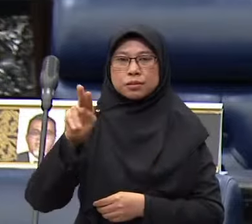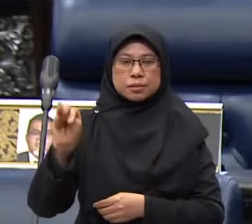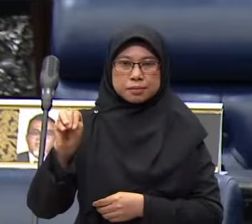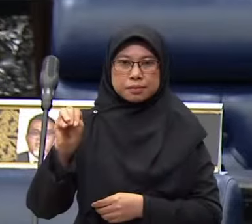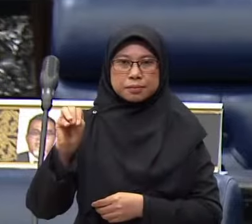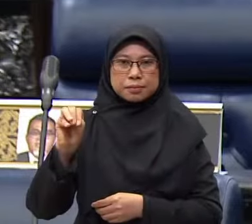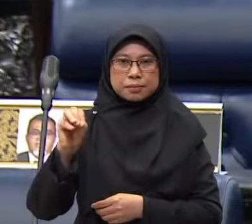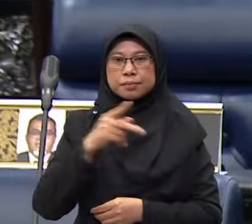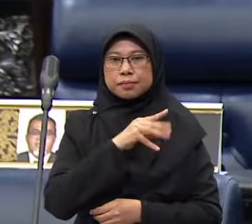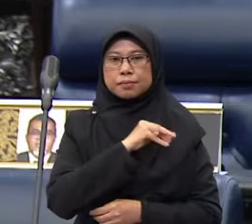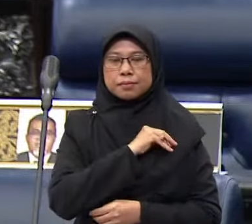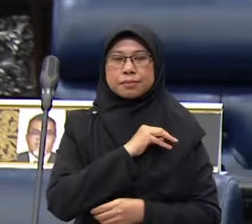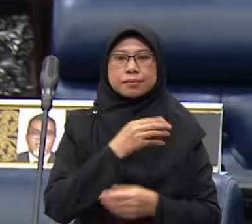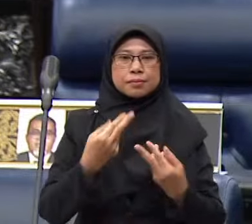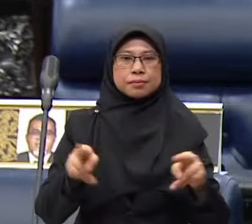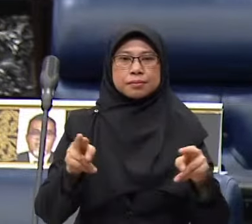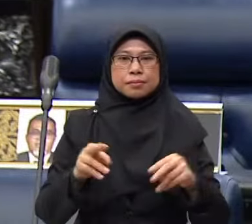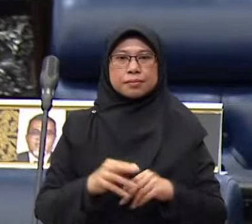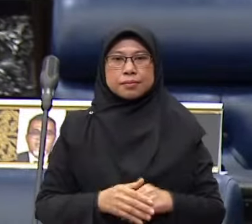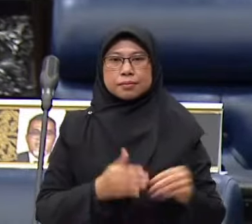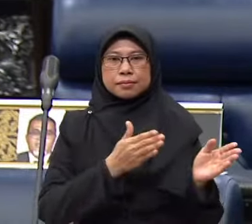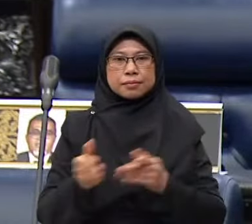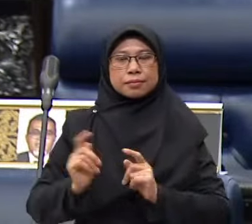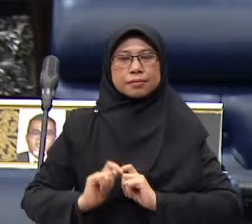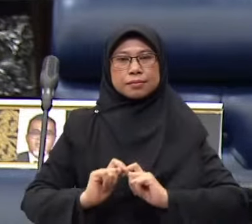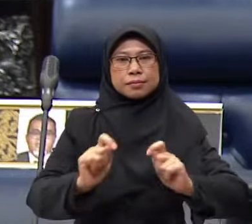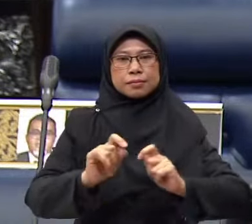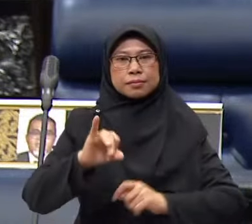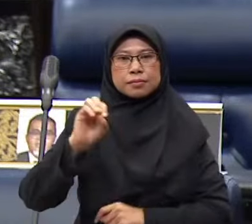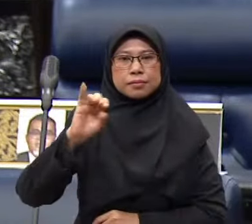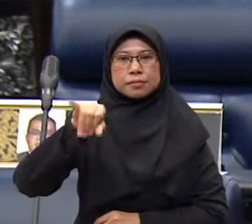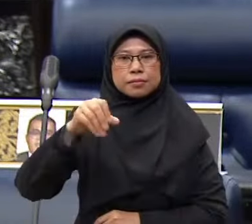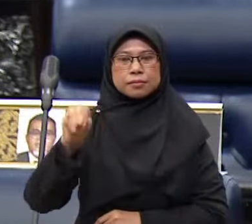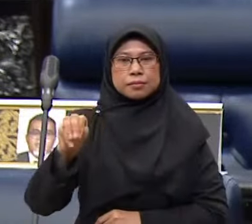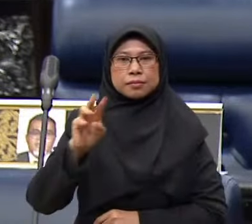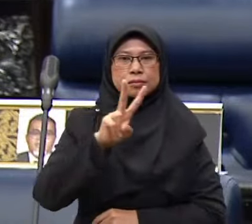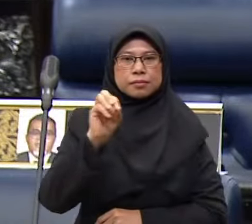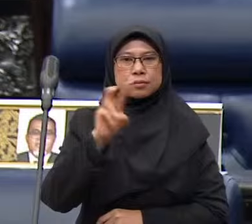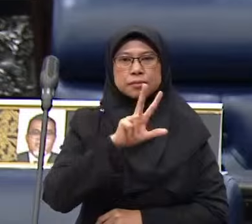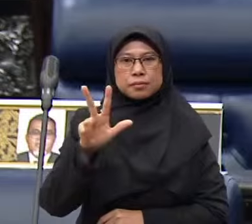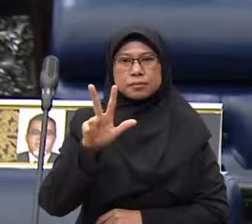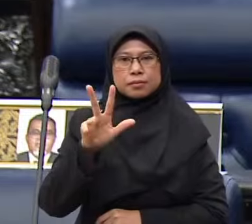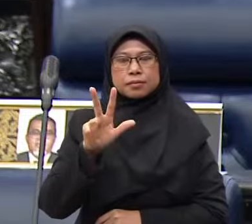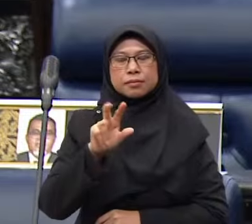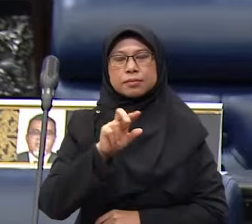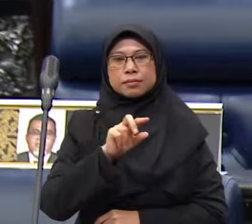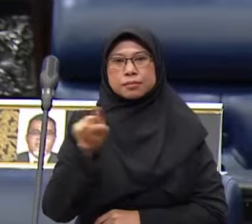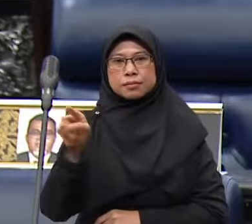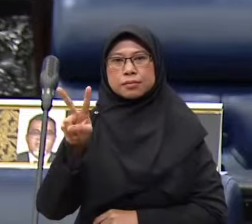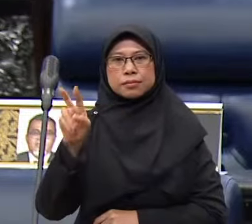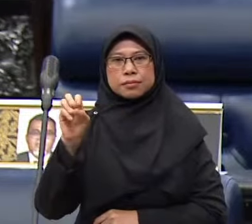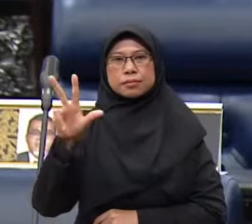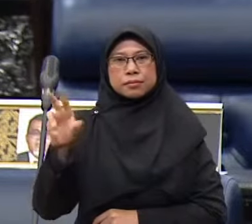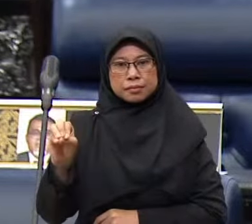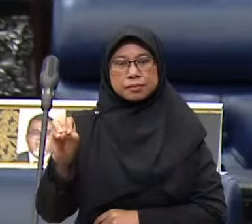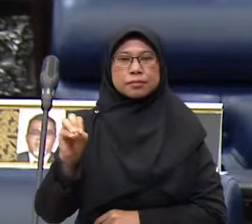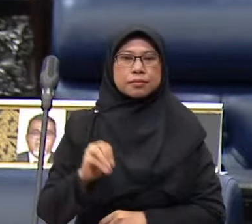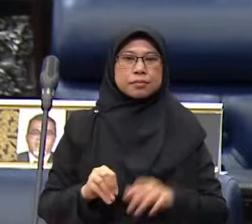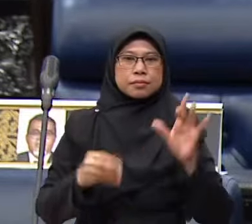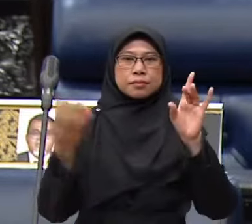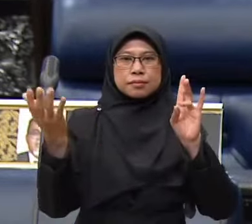ini Kementerian telah melancarkan pelan tindakan biojisim negara 2023 ke 2030 pada